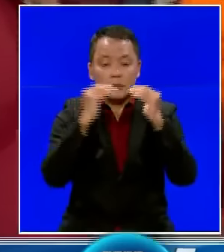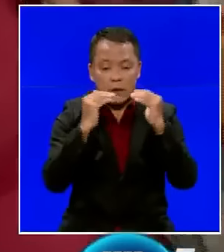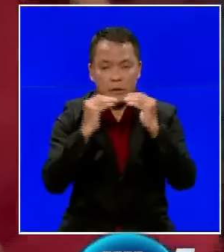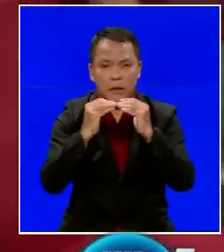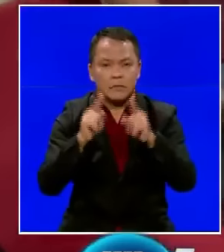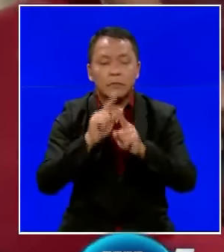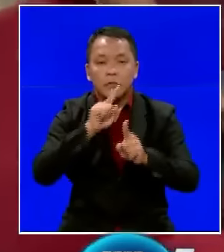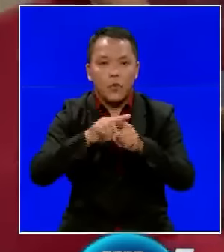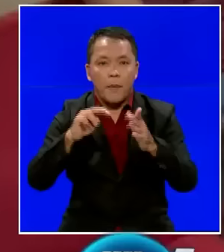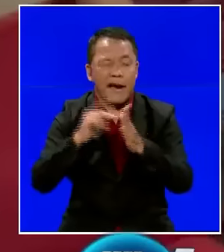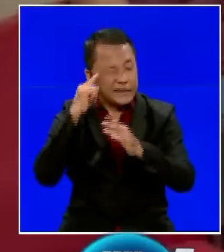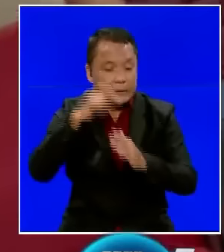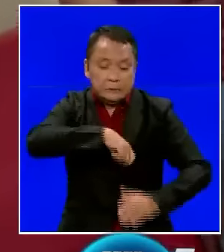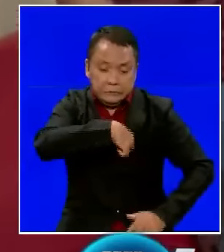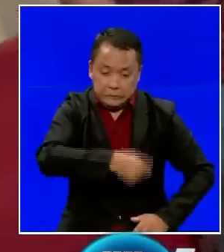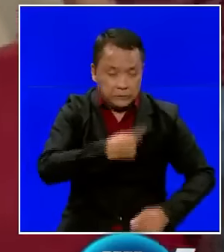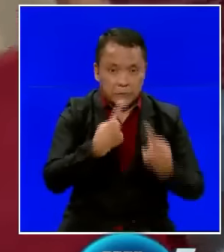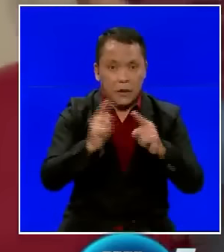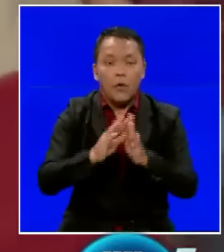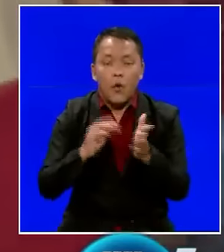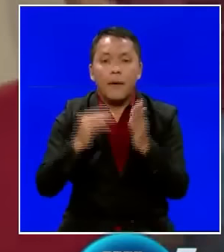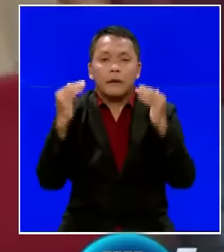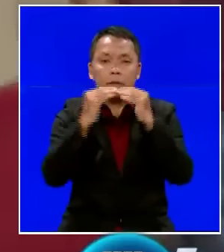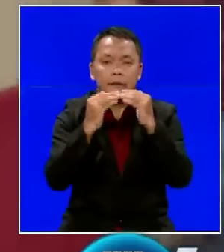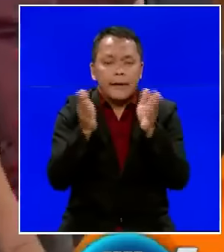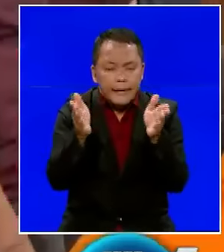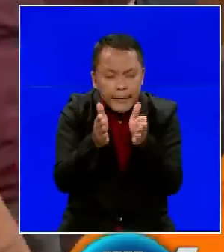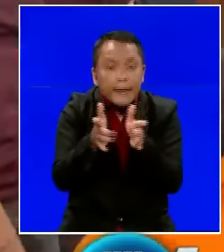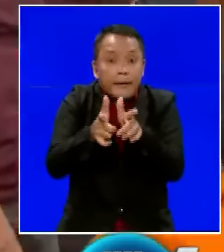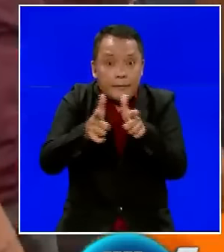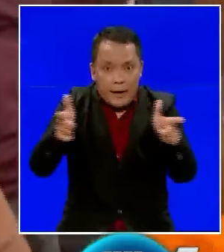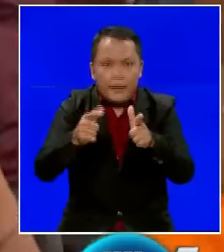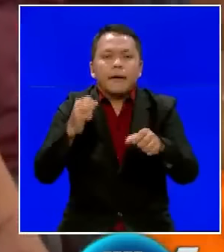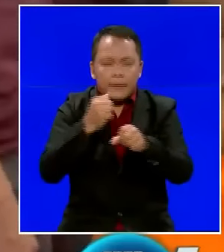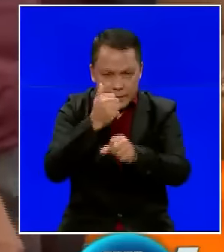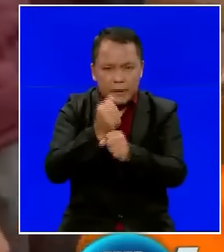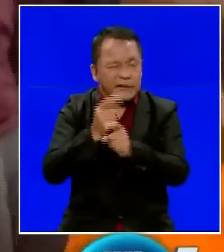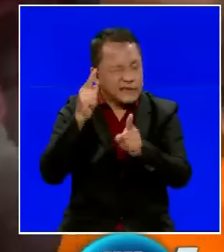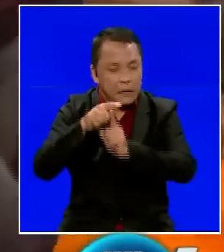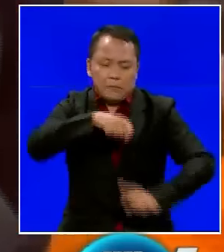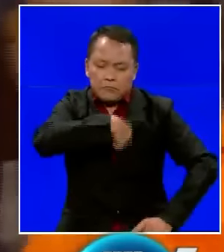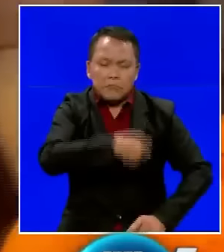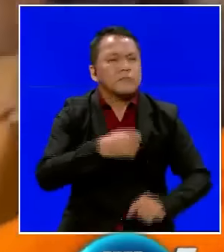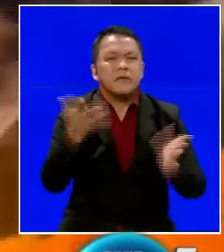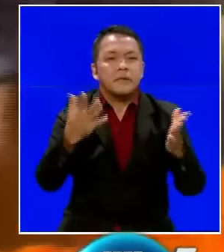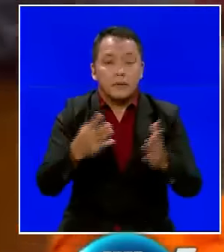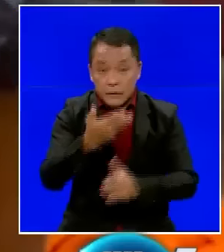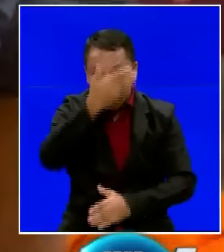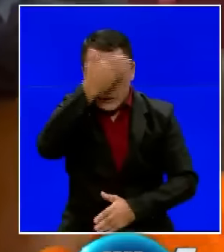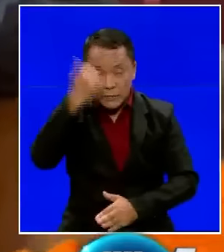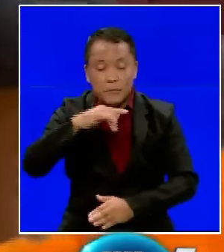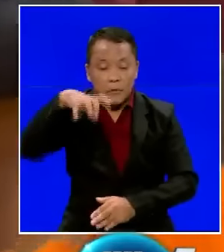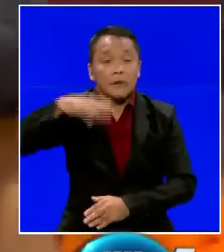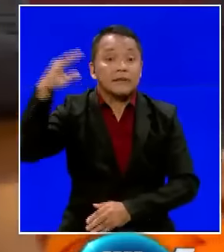ไม่ดีมองที่ความสิ้นเปลืองเพราะยุติธรรมจะเล็กใจใหญ่ถ้ามันทำให้เกิดขึ้นได้มันไม่ได้เรียกว่าสิ้นเปลืองหรอกเพราะอย่าลืมนะกองทัพอาก